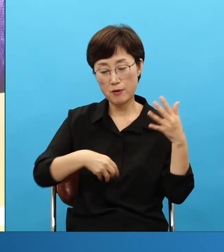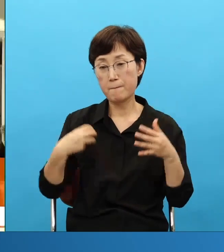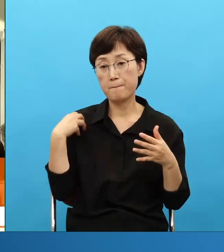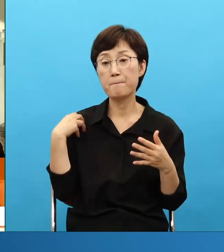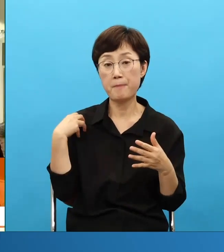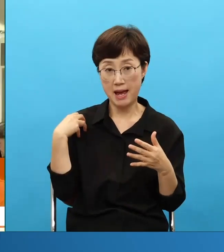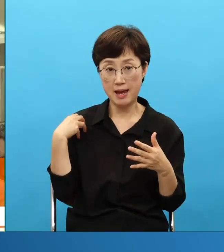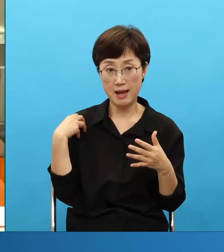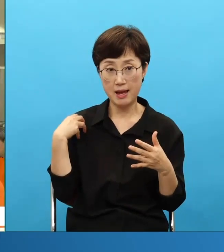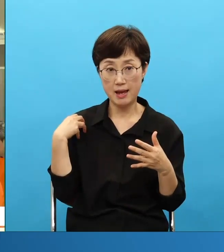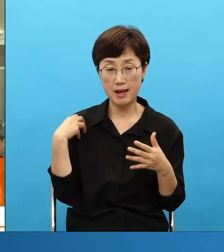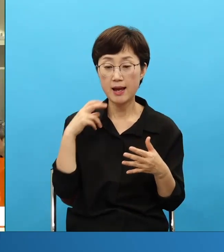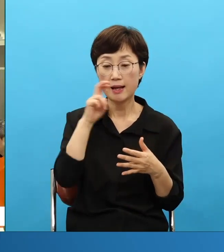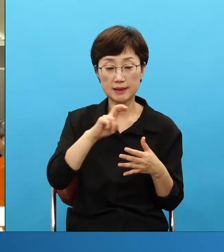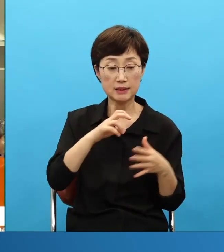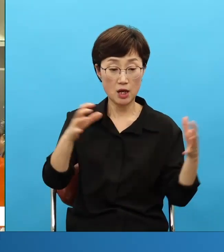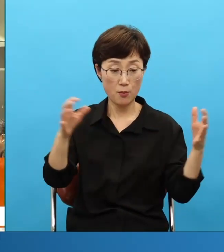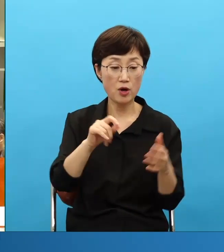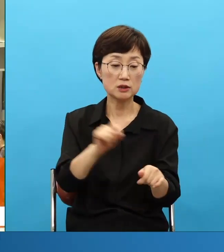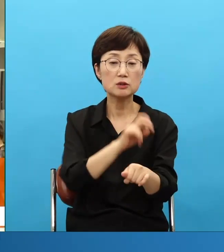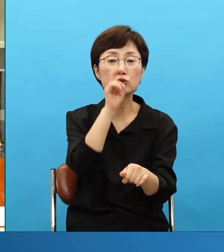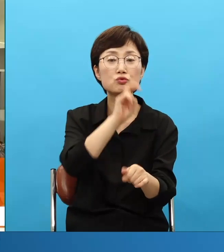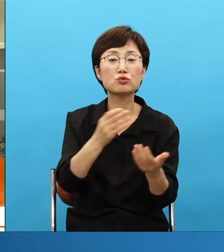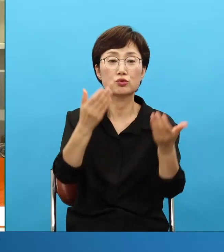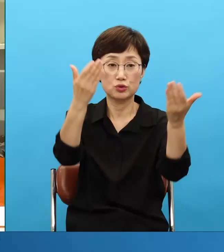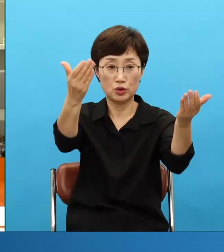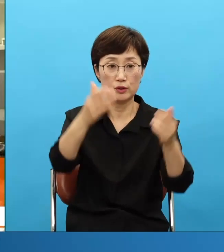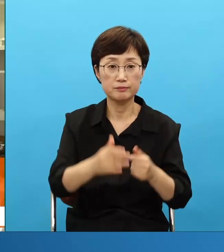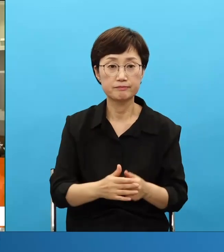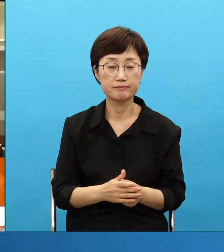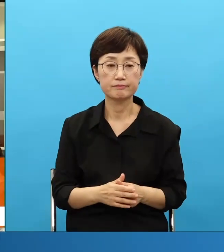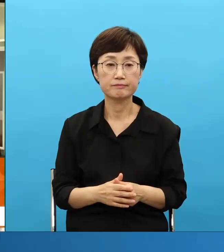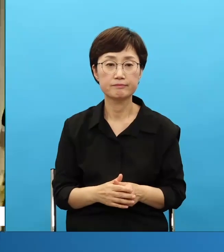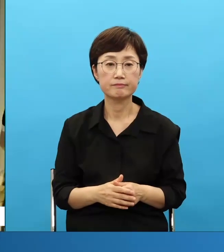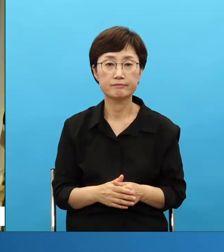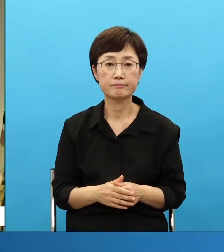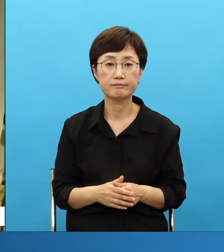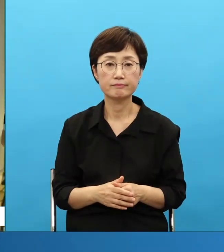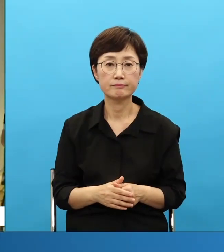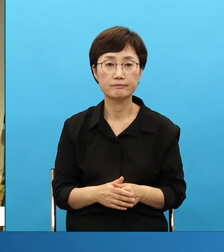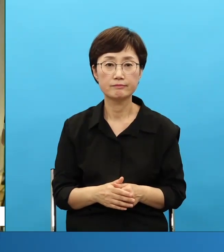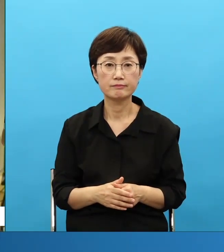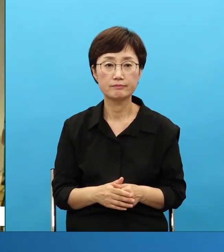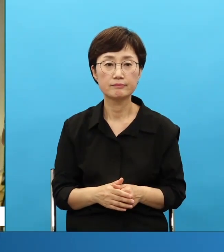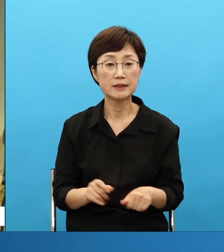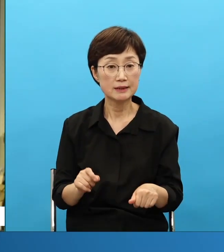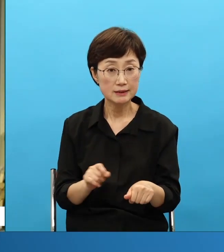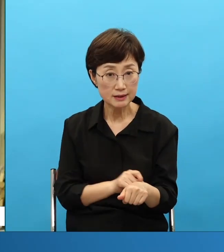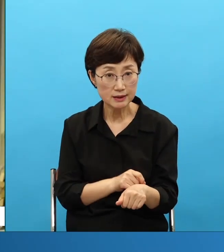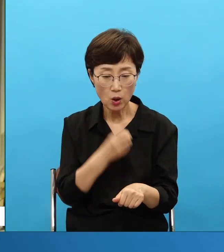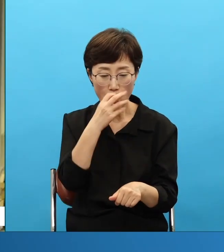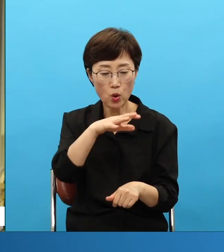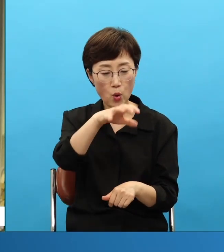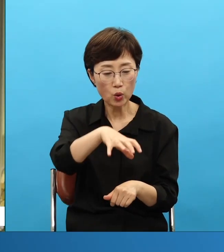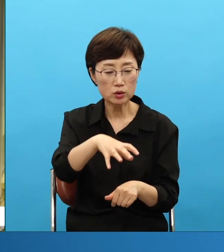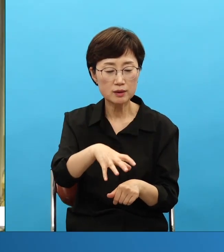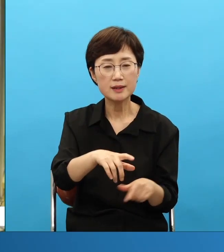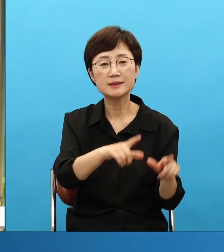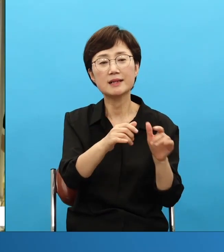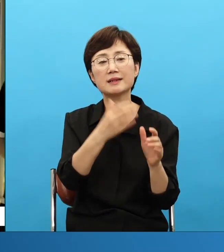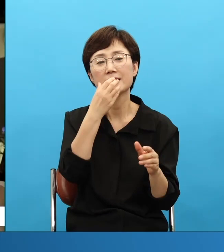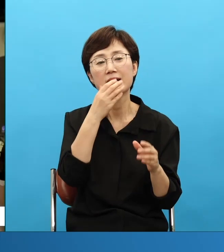맡았고 연합찬양대가 특송으로 하나님을 찬양했습니다. 특히 현지 사역자와